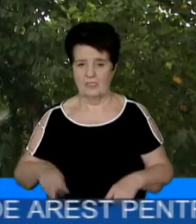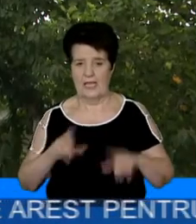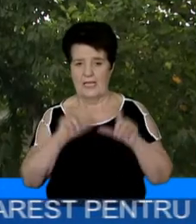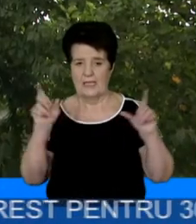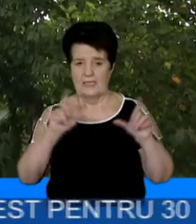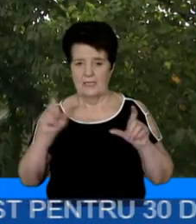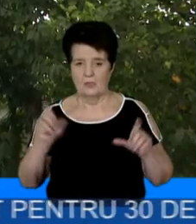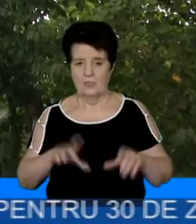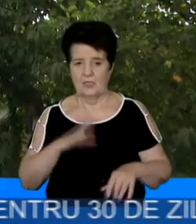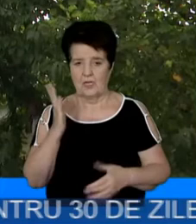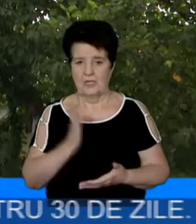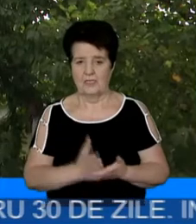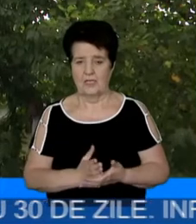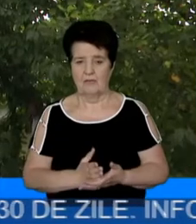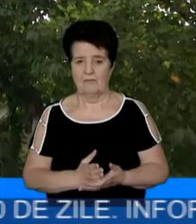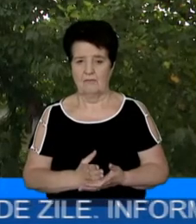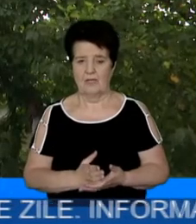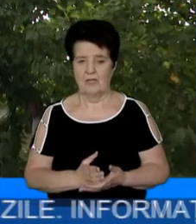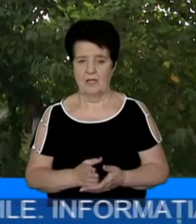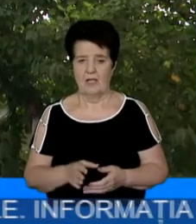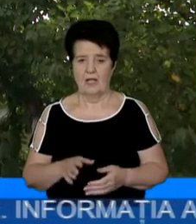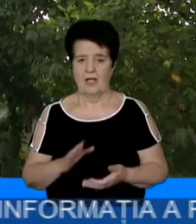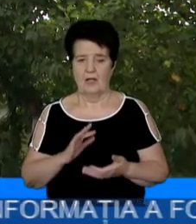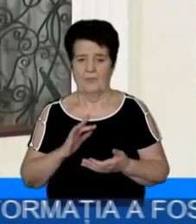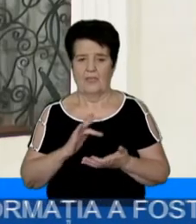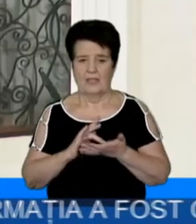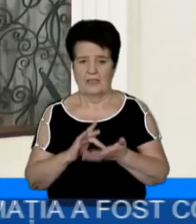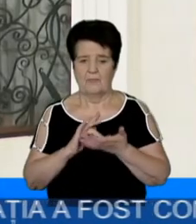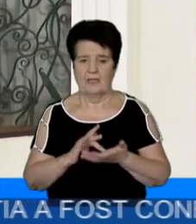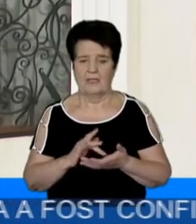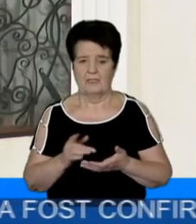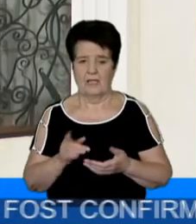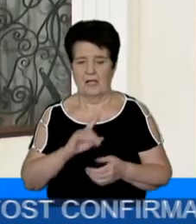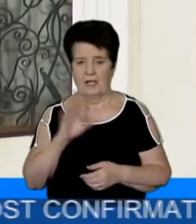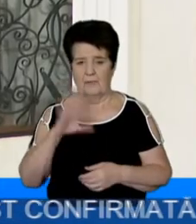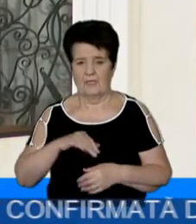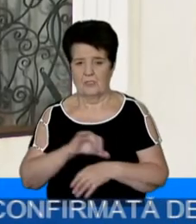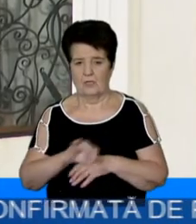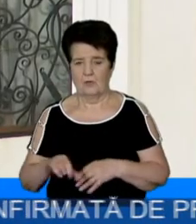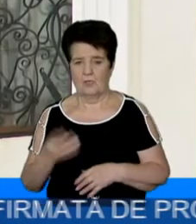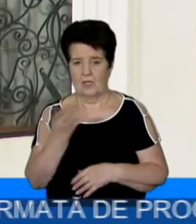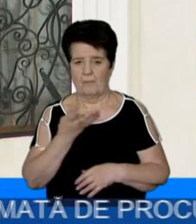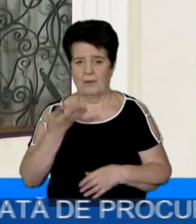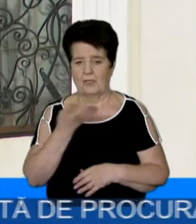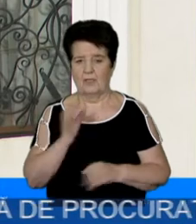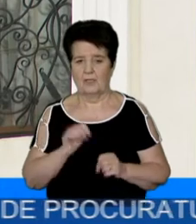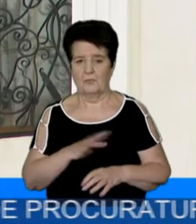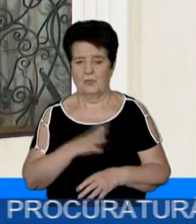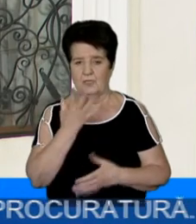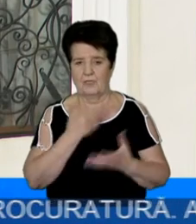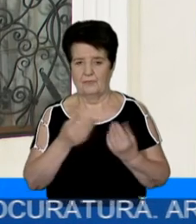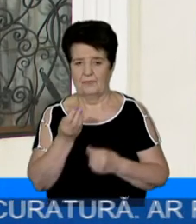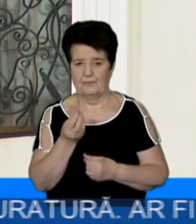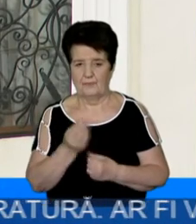instituției care se afla într-o deplasare peste hotare. Cei patru sunt bănuiți că ar fi spălat bani și ar fi